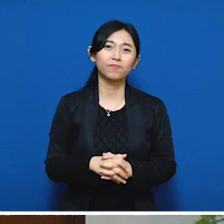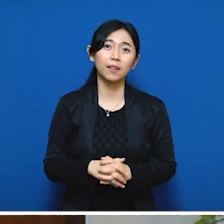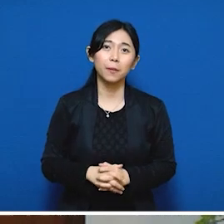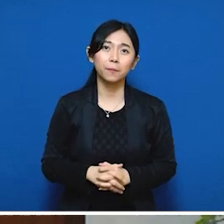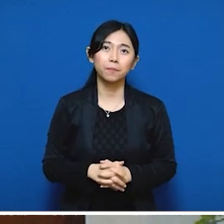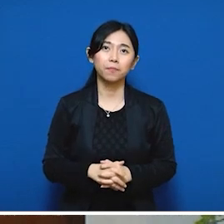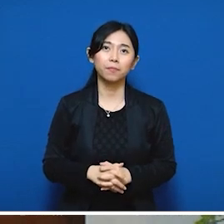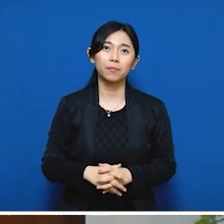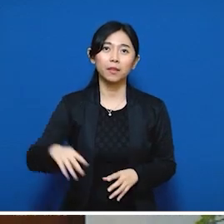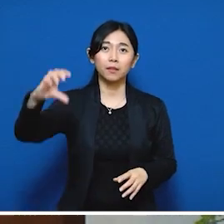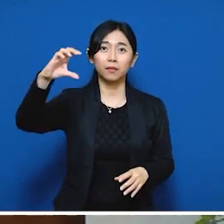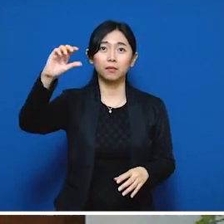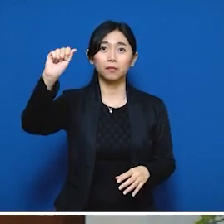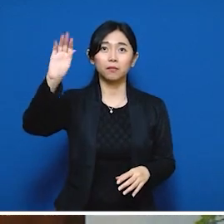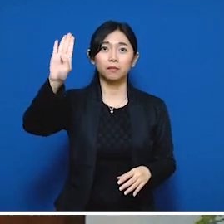Percabulan.